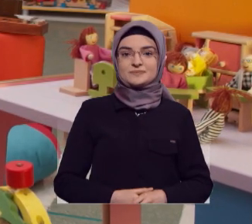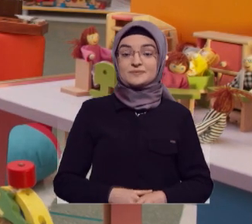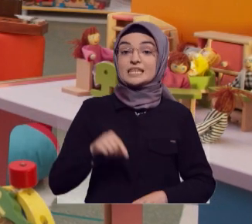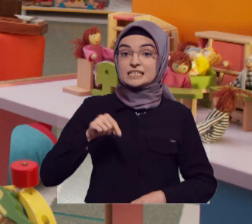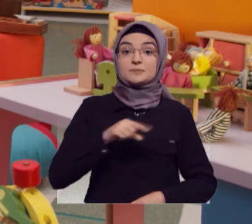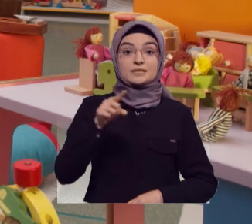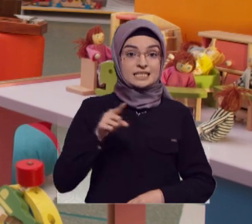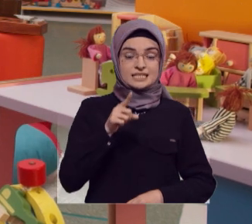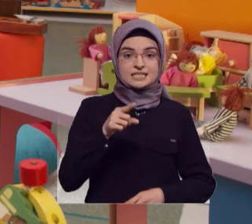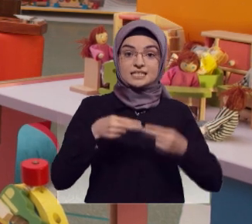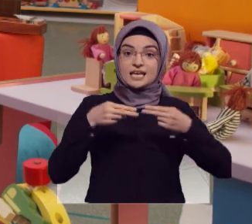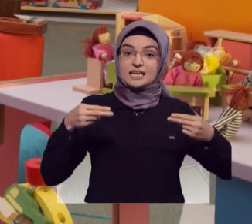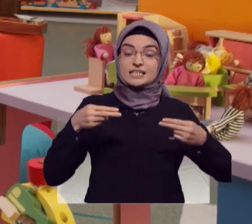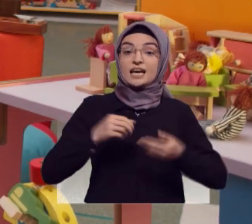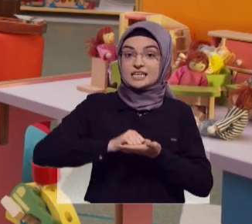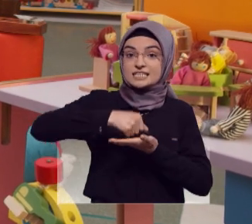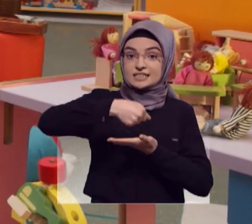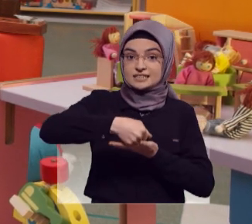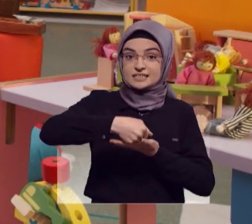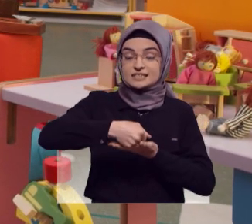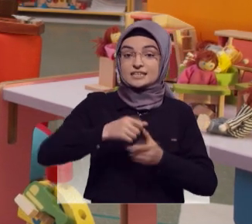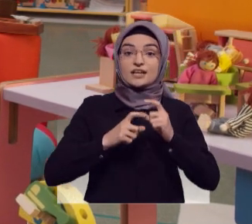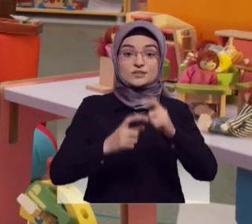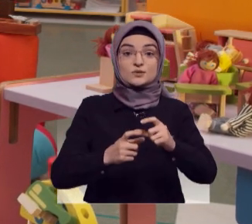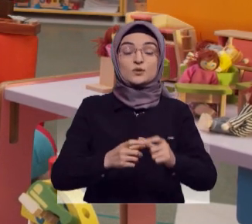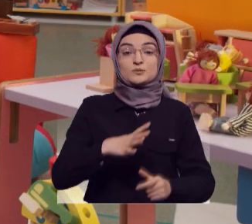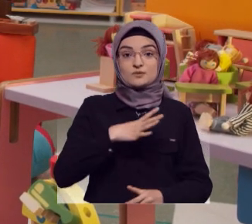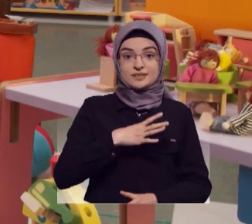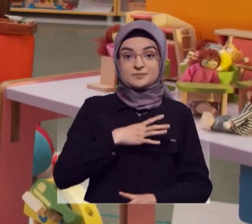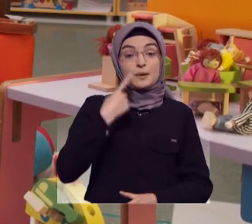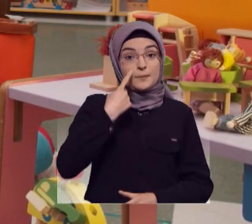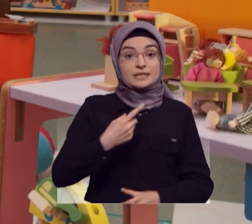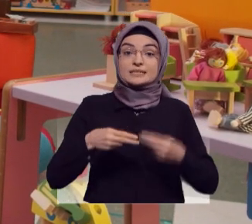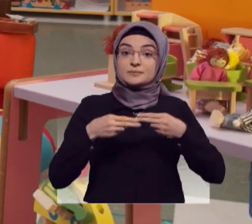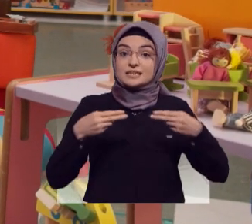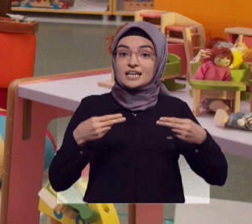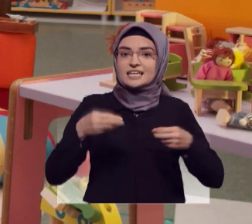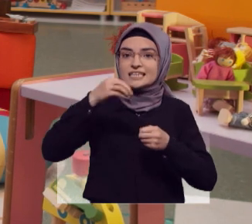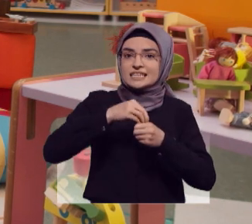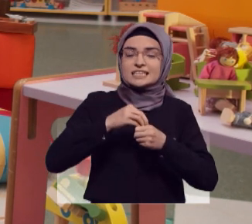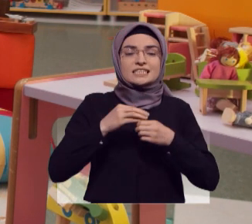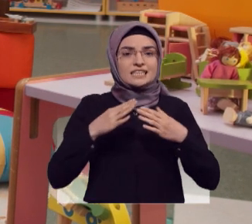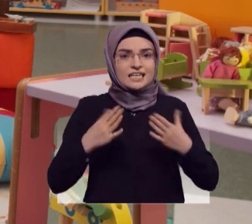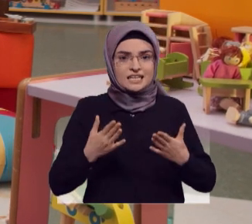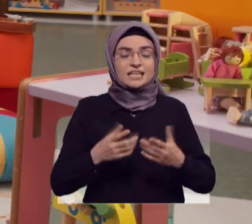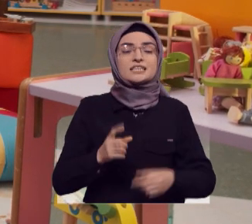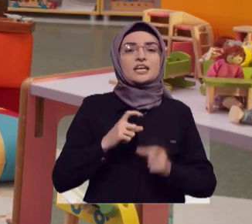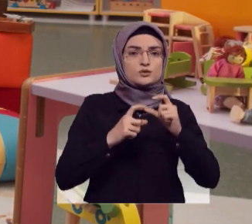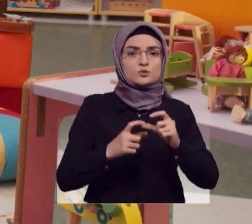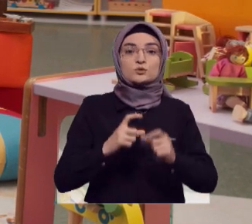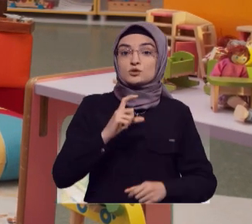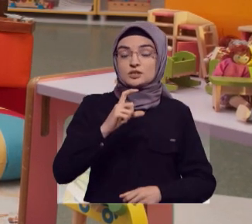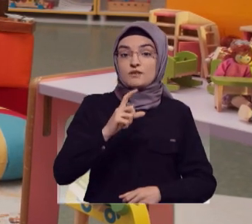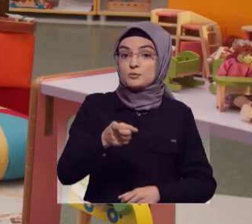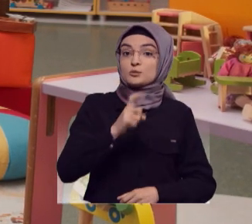size hikaye sandığından bilmecemiz geliyor. Bakalım hikayenin içinde geçen bilmecenin cevabını